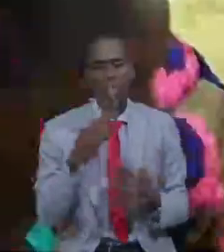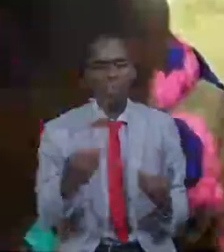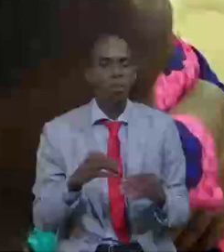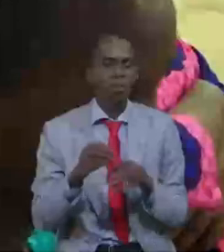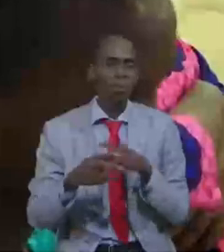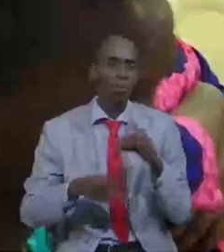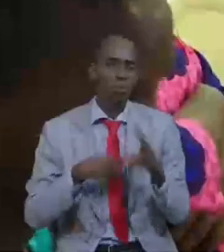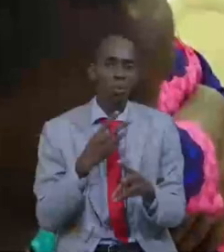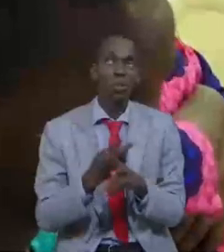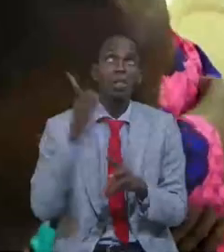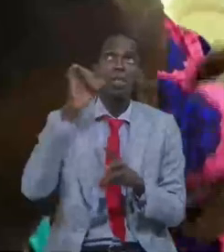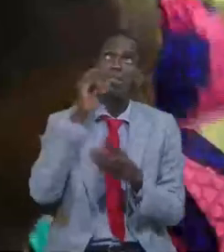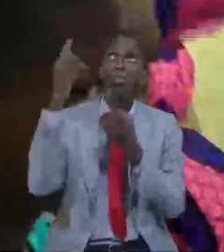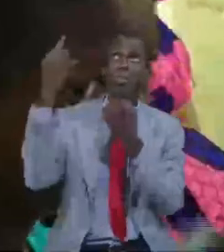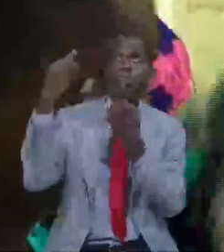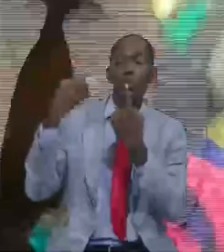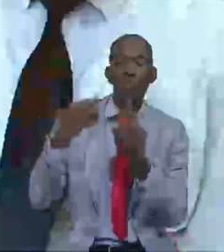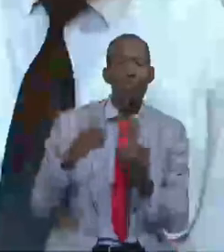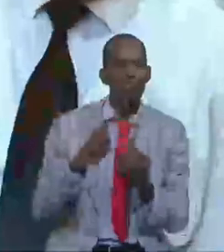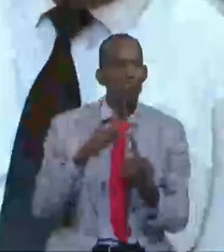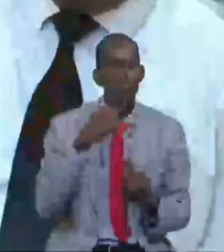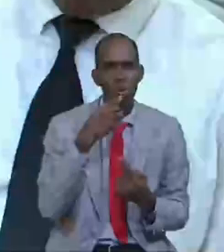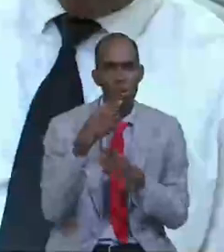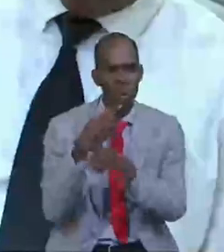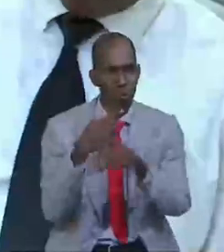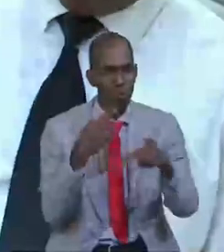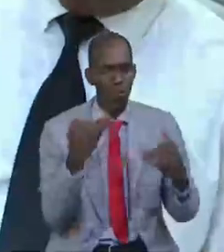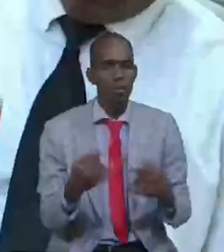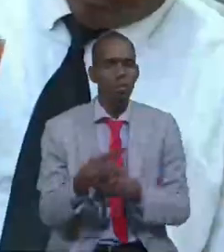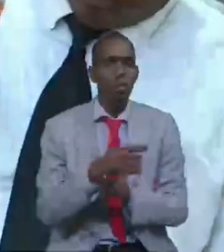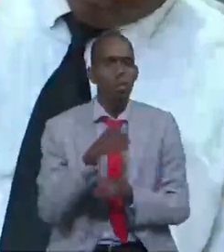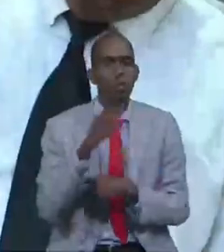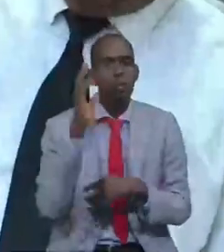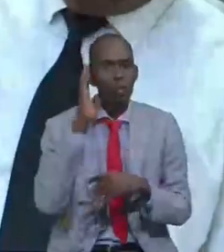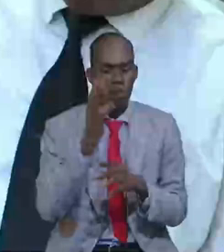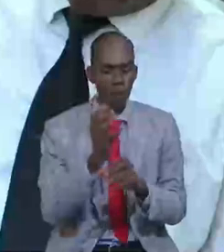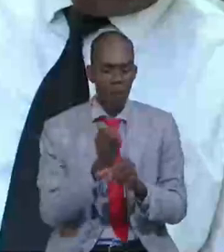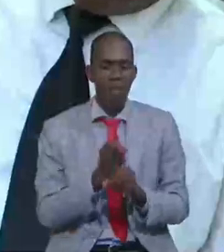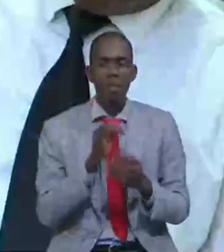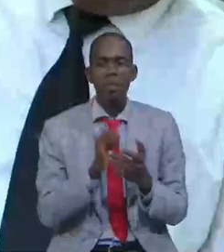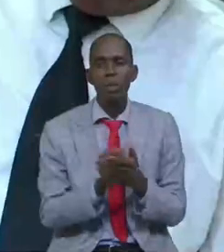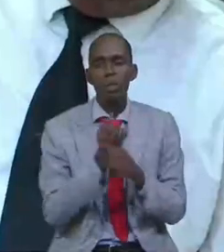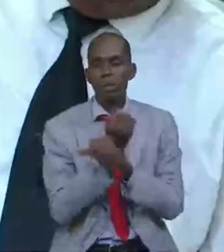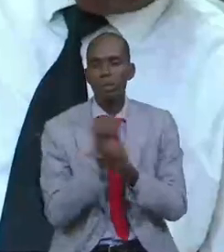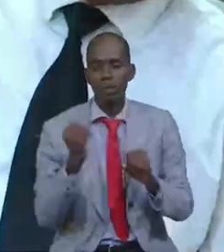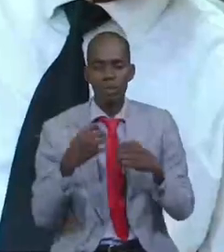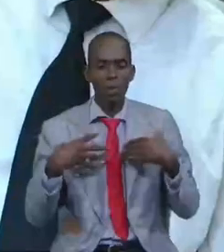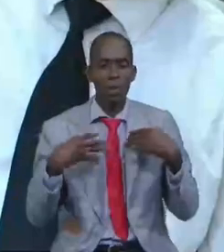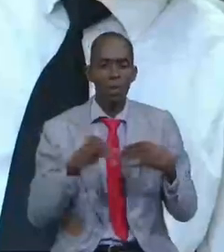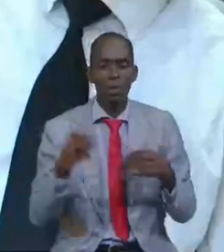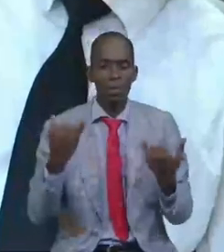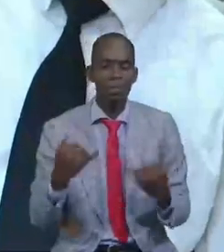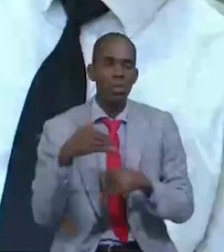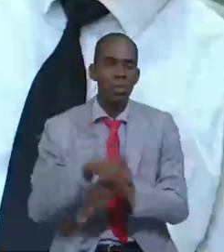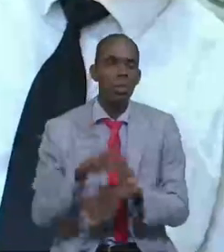es-tu? Tu vas avoir ce salut, cette guérison, ce miracle ce soir au nom de